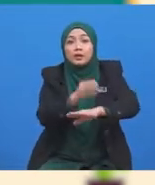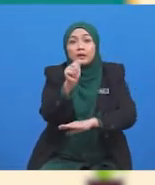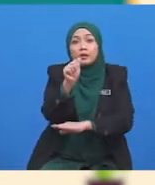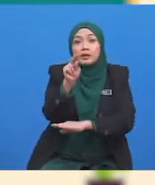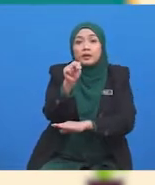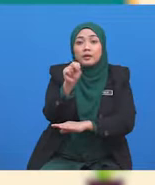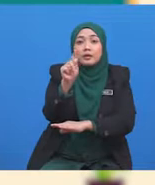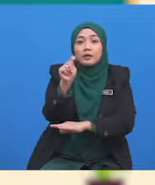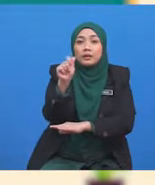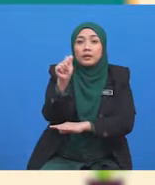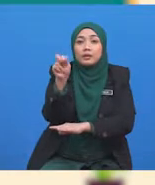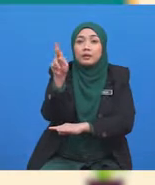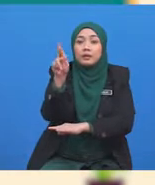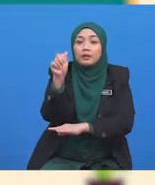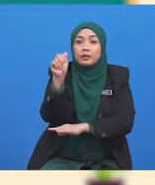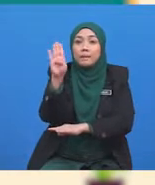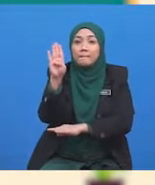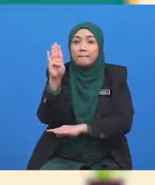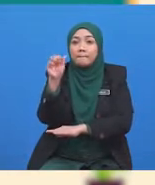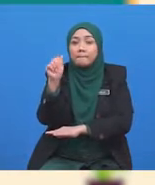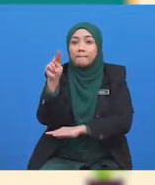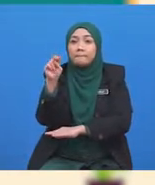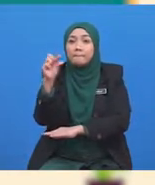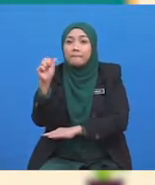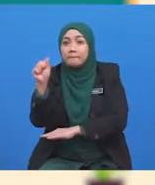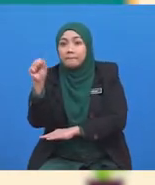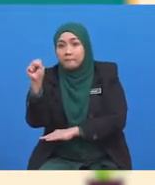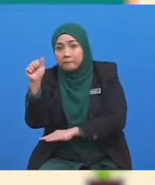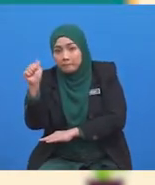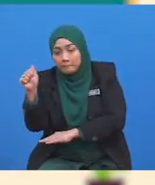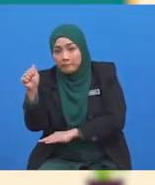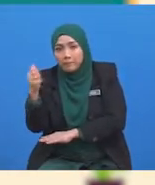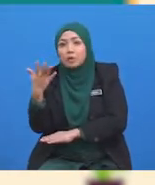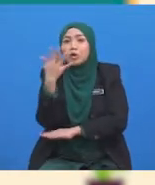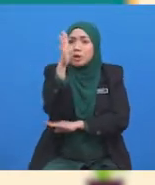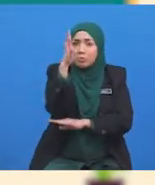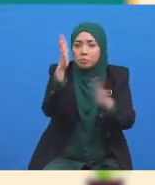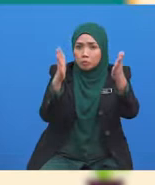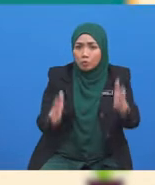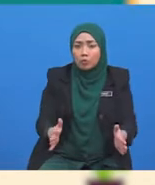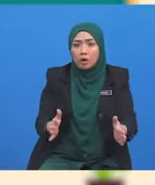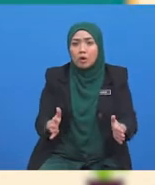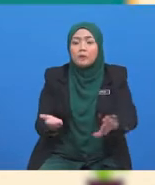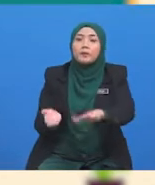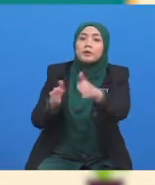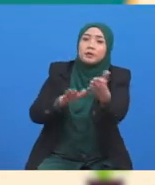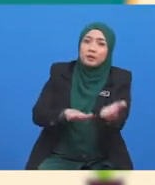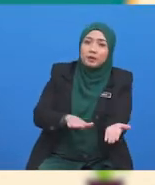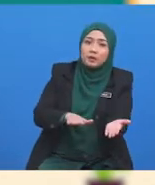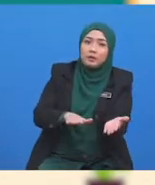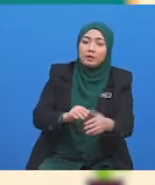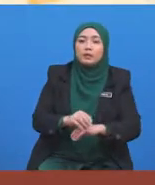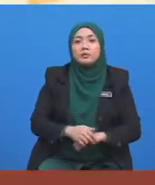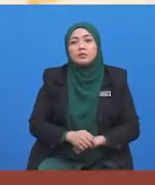Klang pada tahun 2008 telah melibatkan 15 orang mangsa dan menyebabkan 4 kematian.